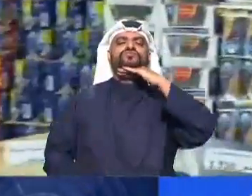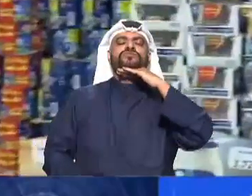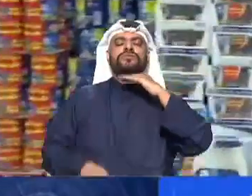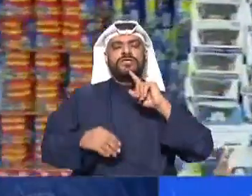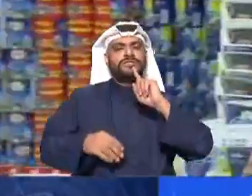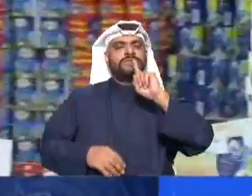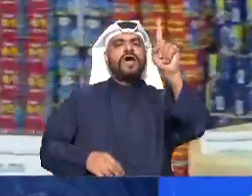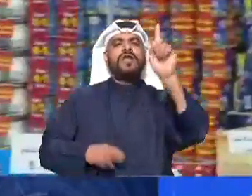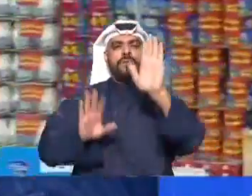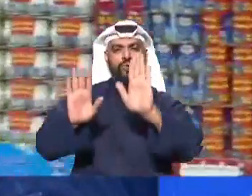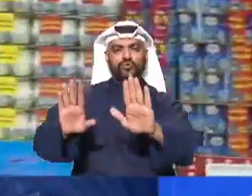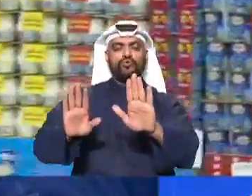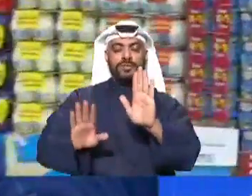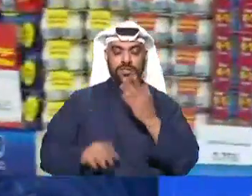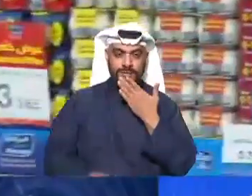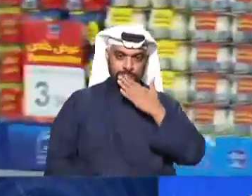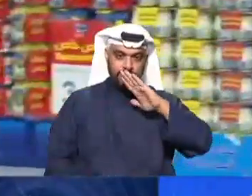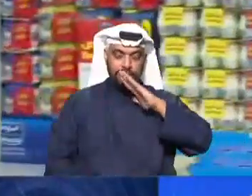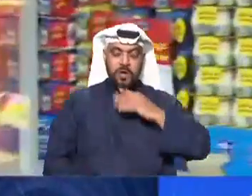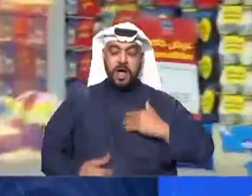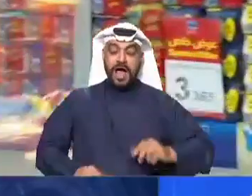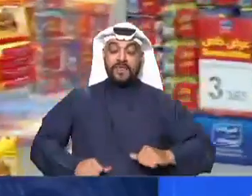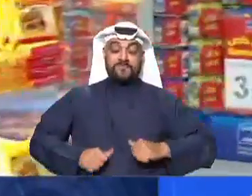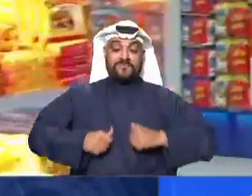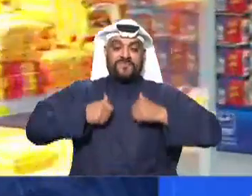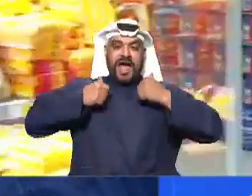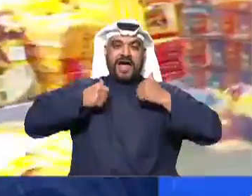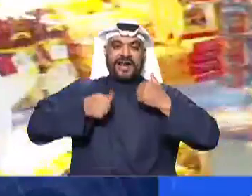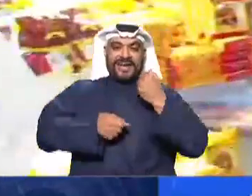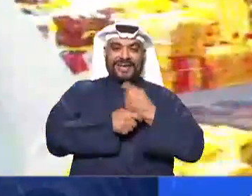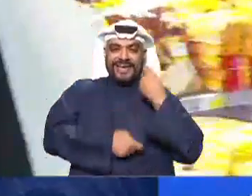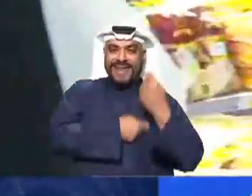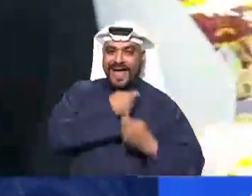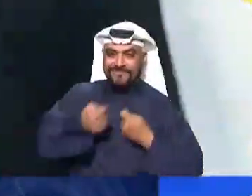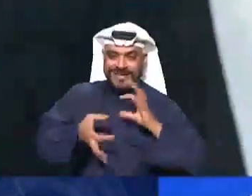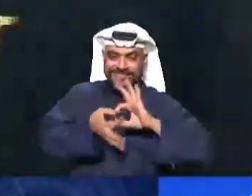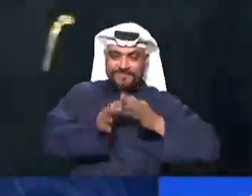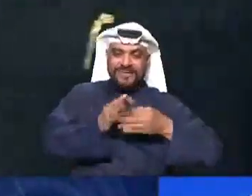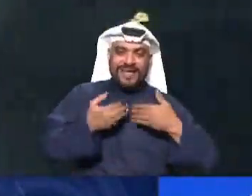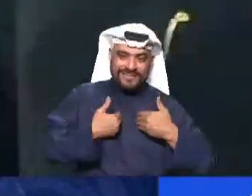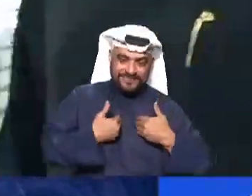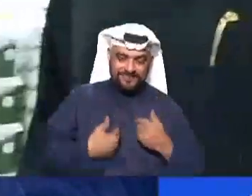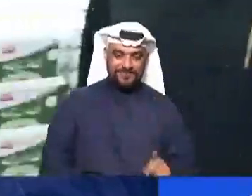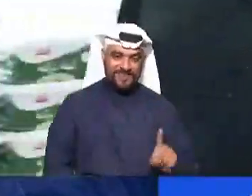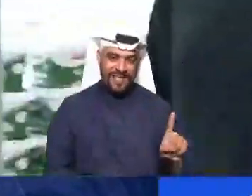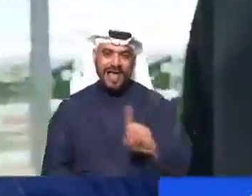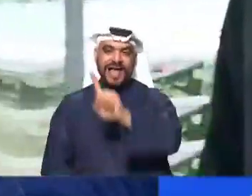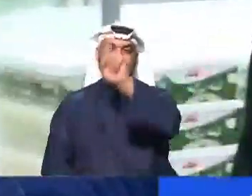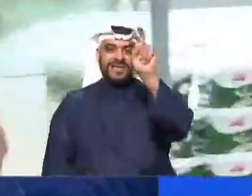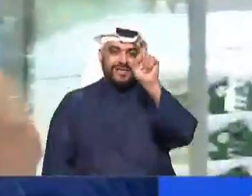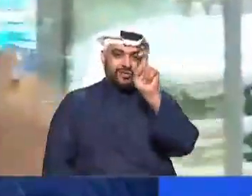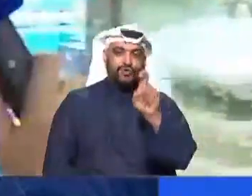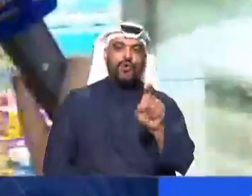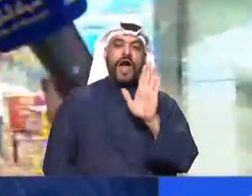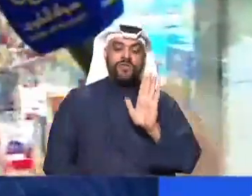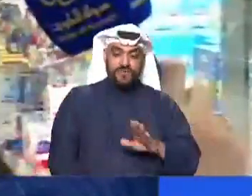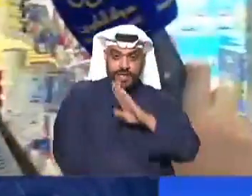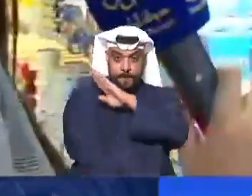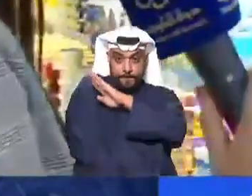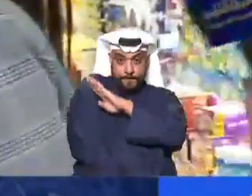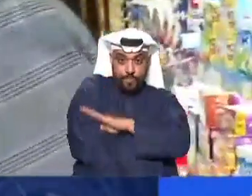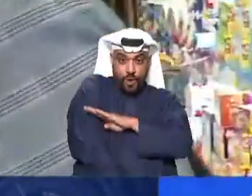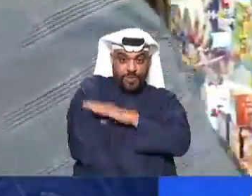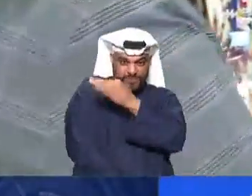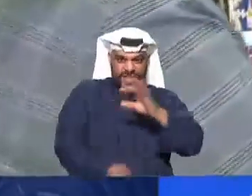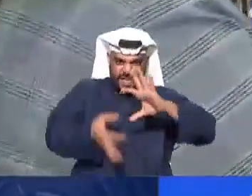السلع، وهذا شيء مفخرة للعمل التعاوني. بالنسبة للصفوف الأولى هل ستكون هناك جمعيات مفتوحة لهم؟